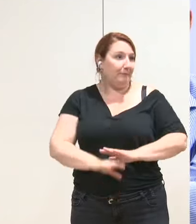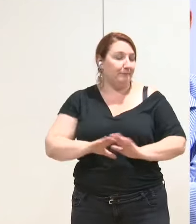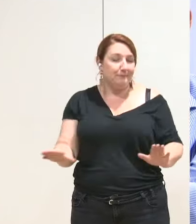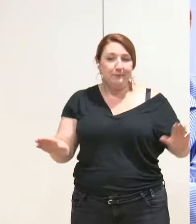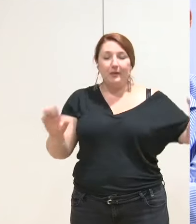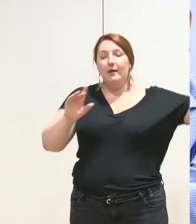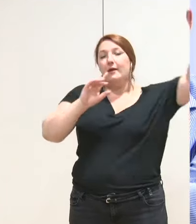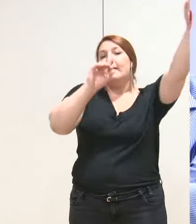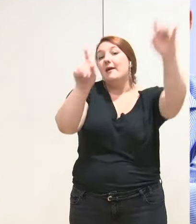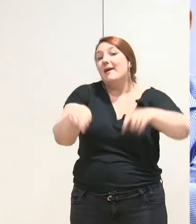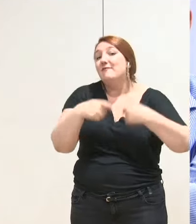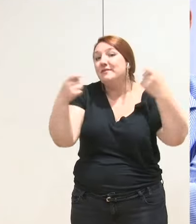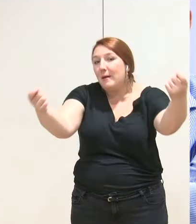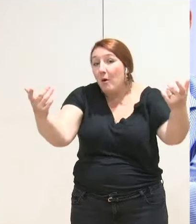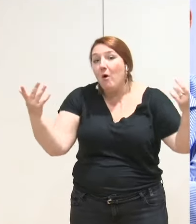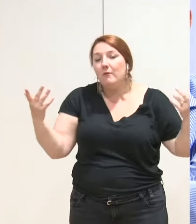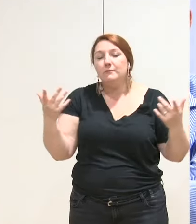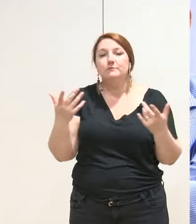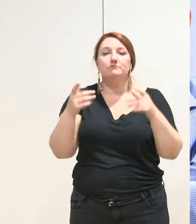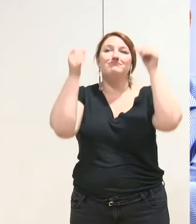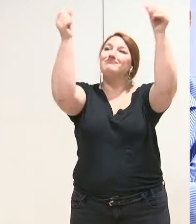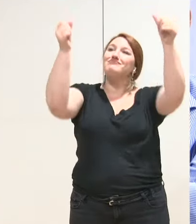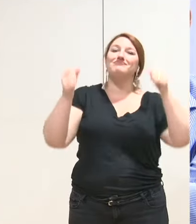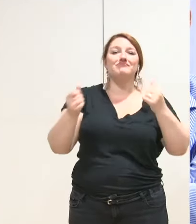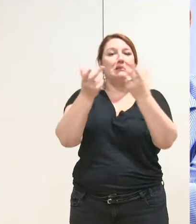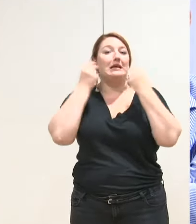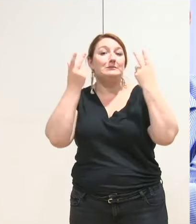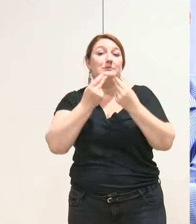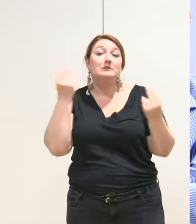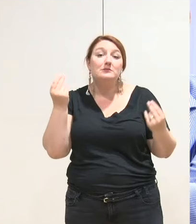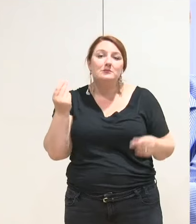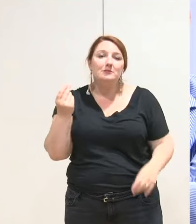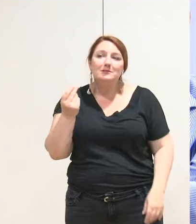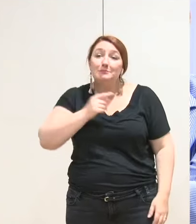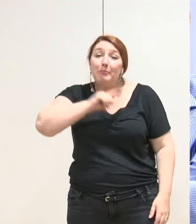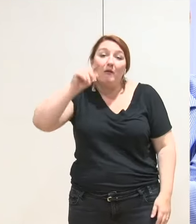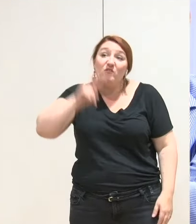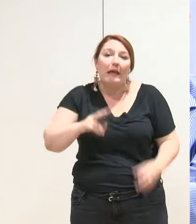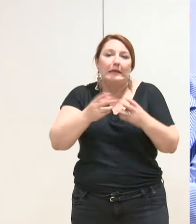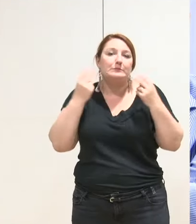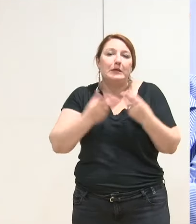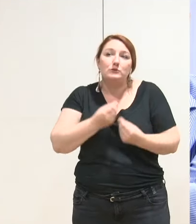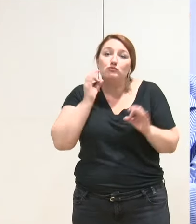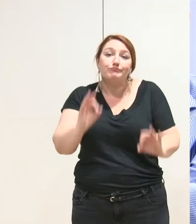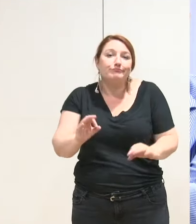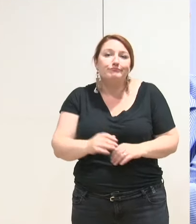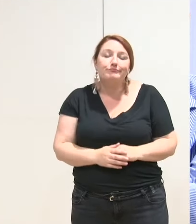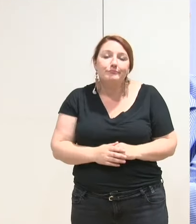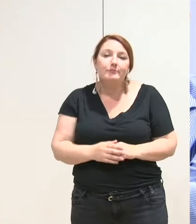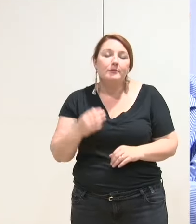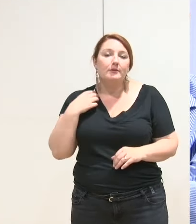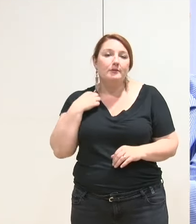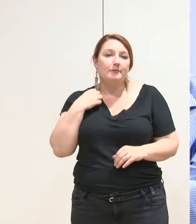évidemment cette explication n'en est pas une